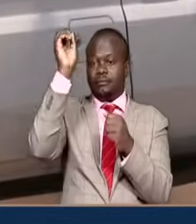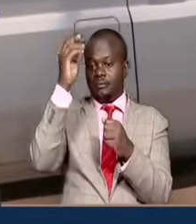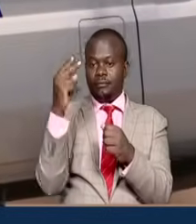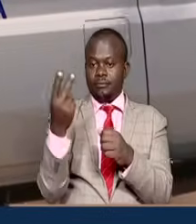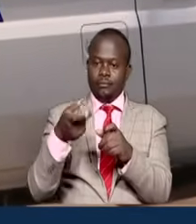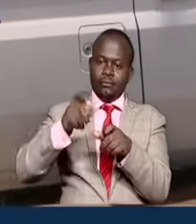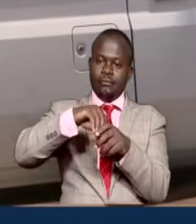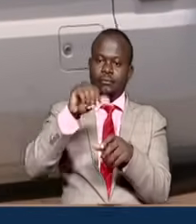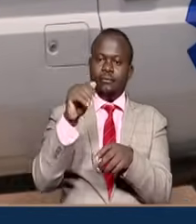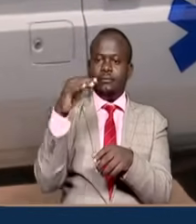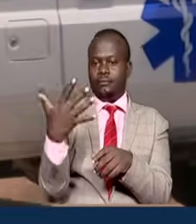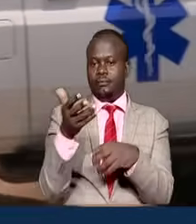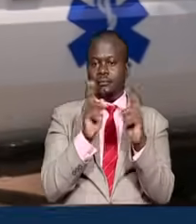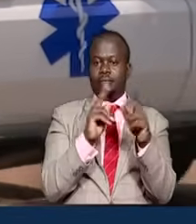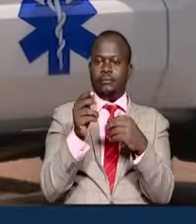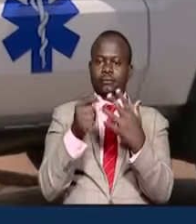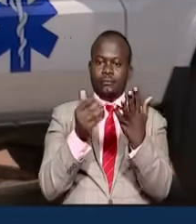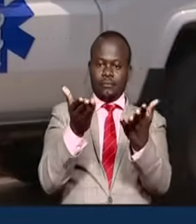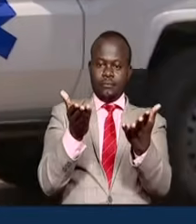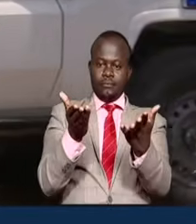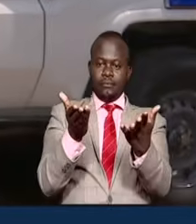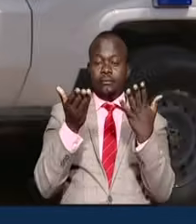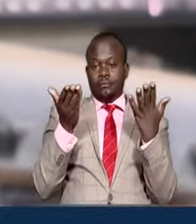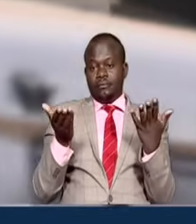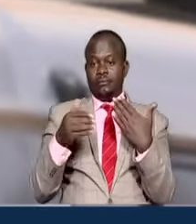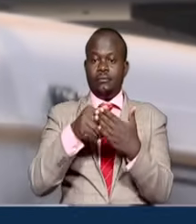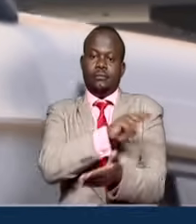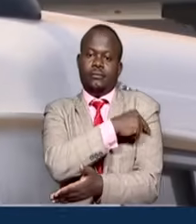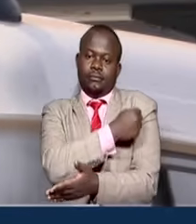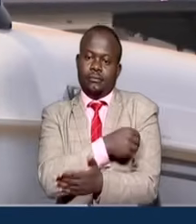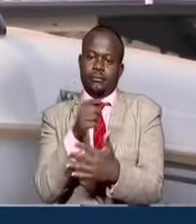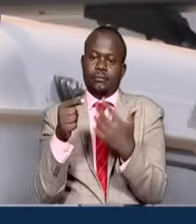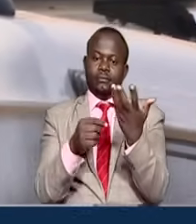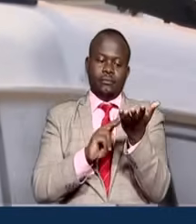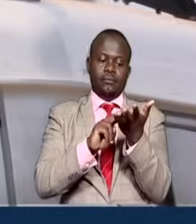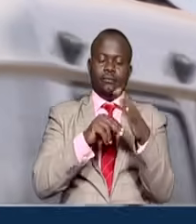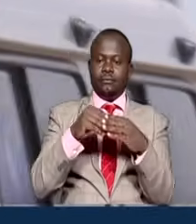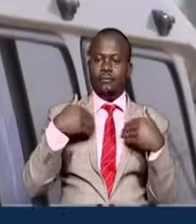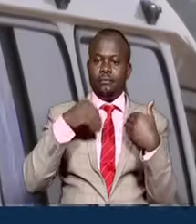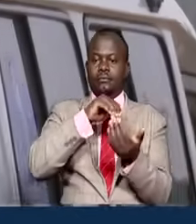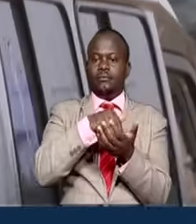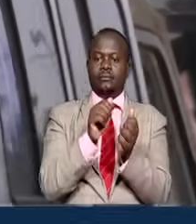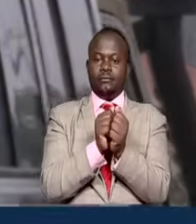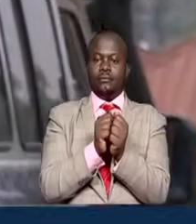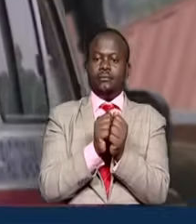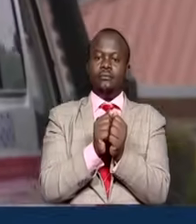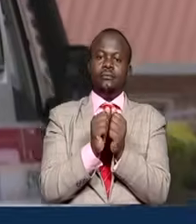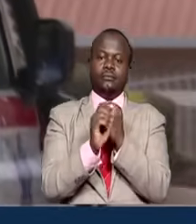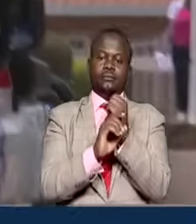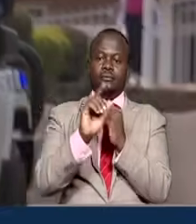ziyongera ku zindi 5 zari zihasanzwe. Uretse ku bitaro, izo ambulance zikoreshwa mu bigo nderabuzima 10 byo mu karere ka